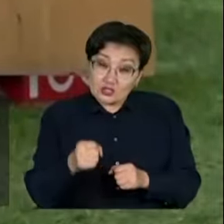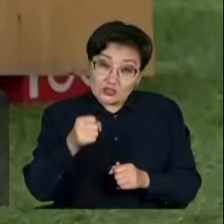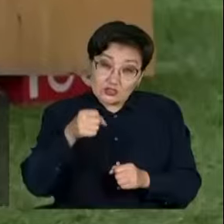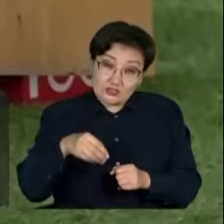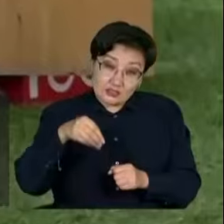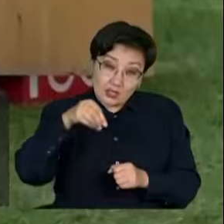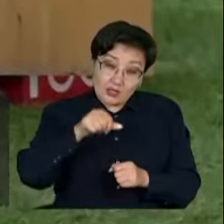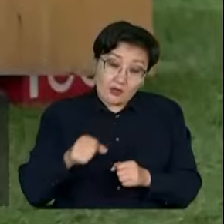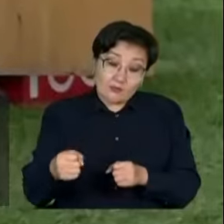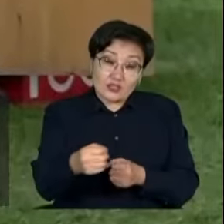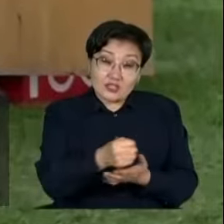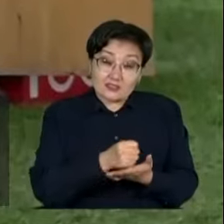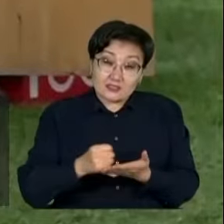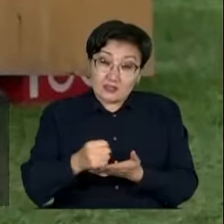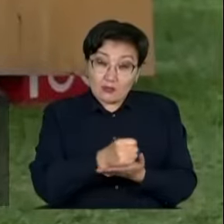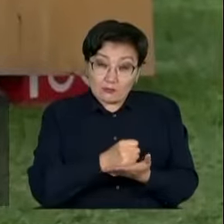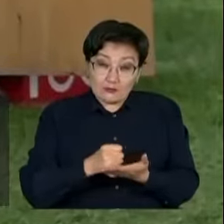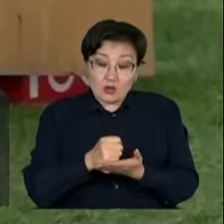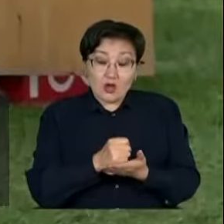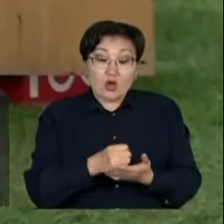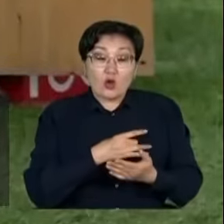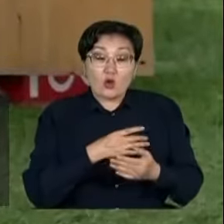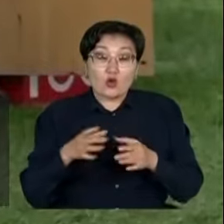тасымен жаншып, езіп, ұңғылып,